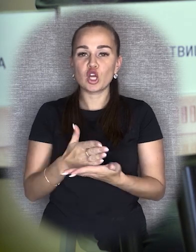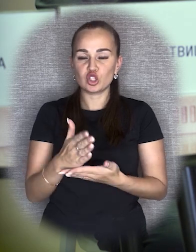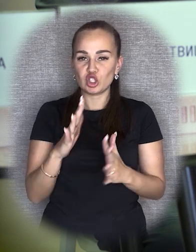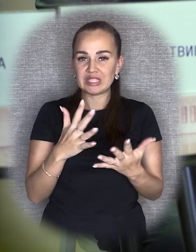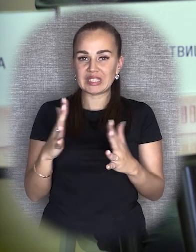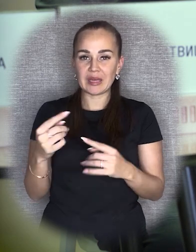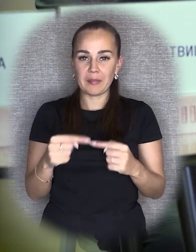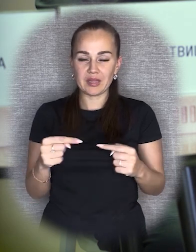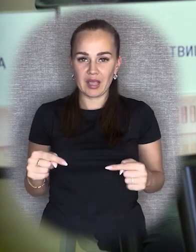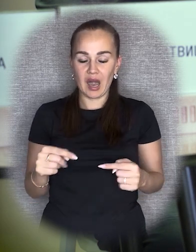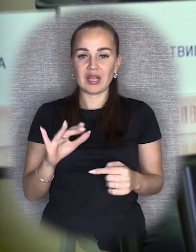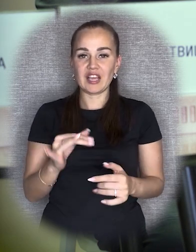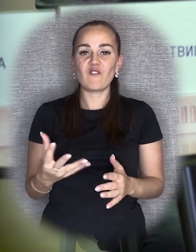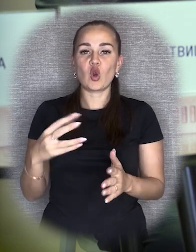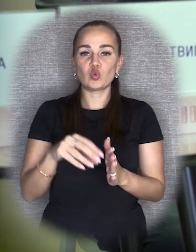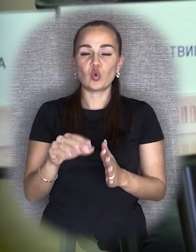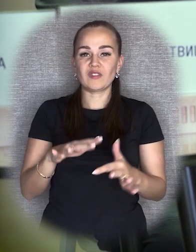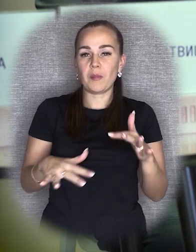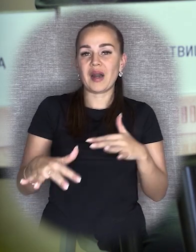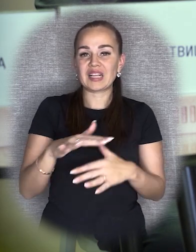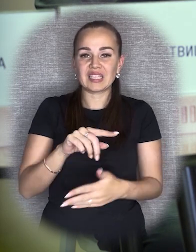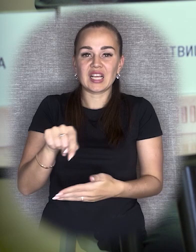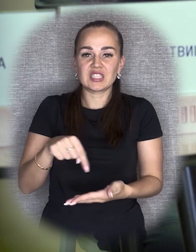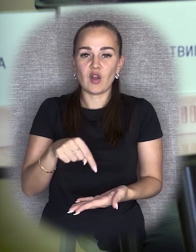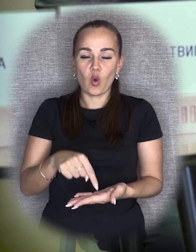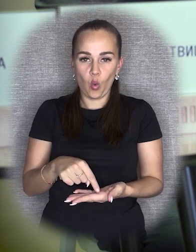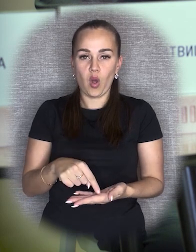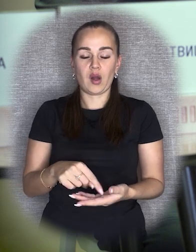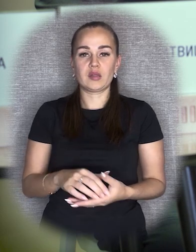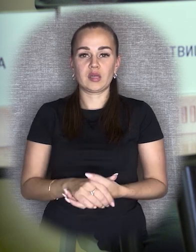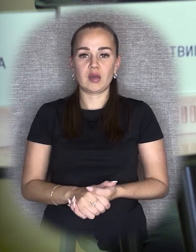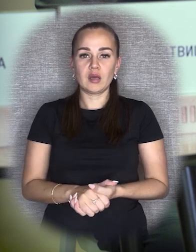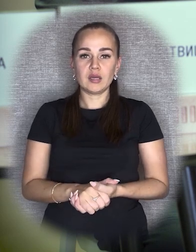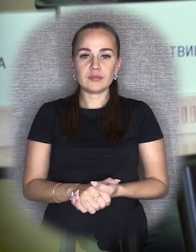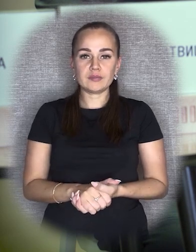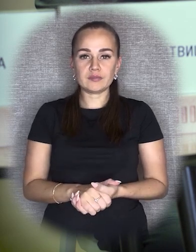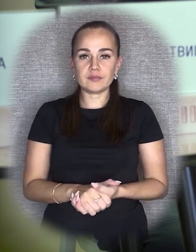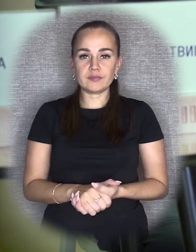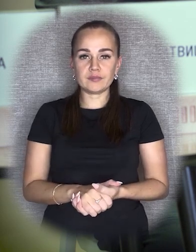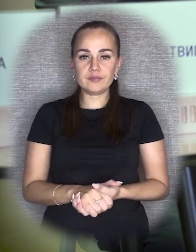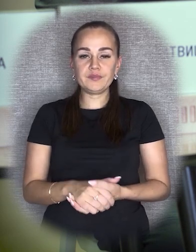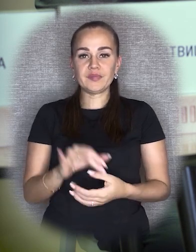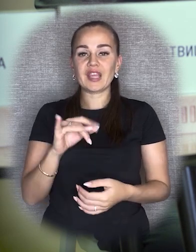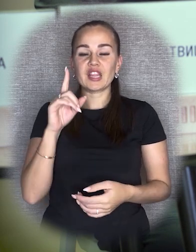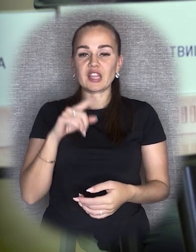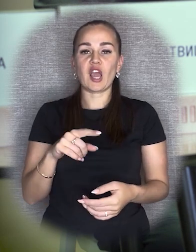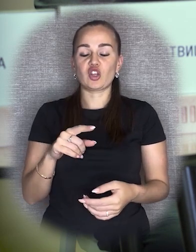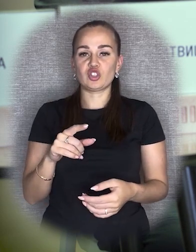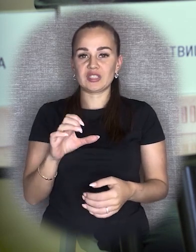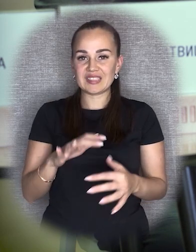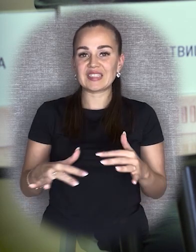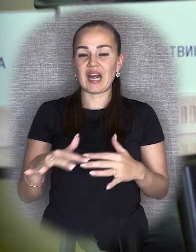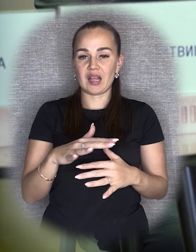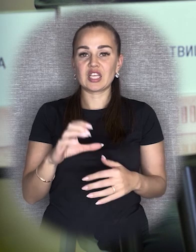пространство города, в архитектуру, да, города, и вообще в пространство не только вообще страны, да, в поле, в